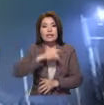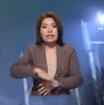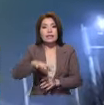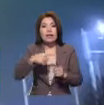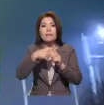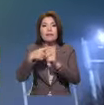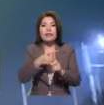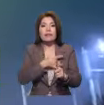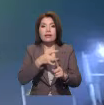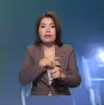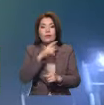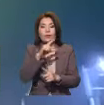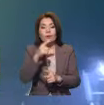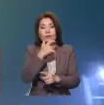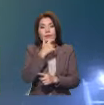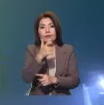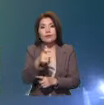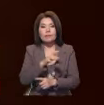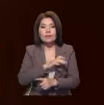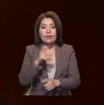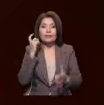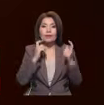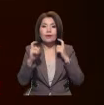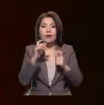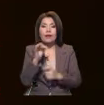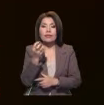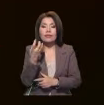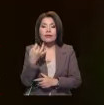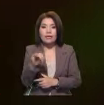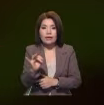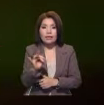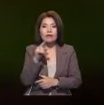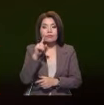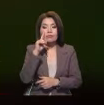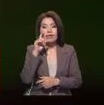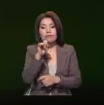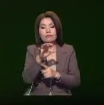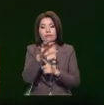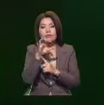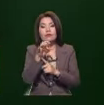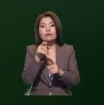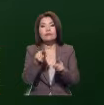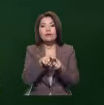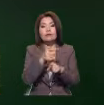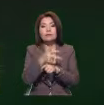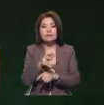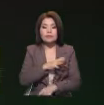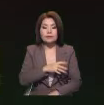Белоруссия тұрғындары да тамашалаған. Қозыбаев университетінің астрономы Андрей Солодовников мұны магниттік дауылмен байланыстырады.